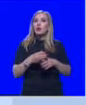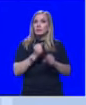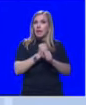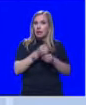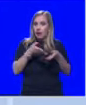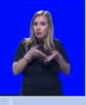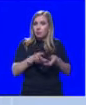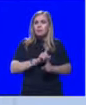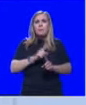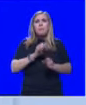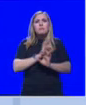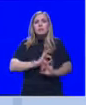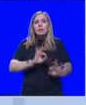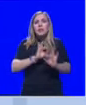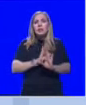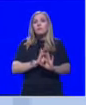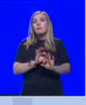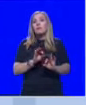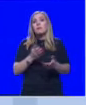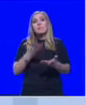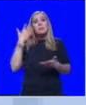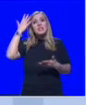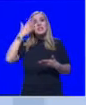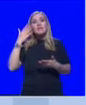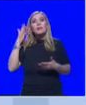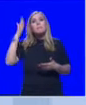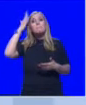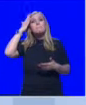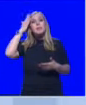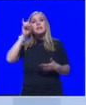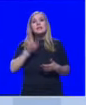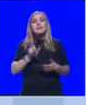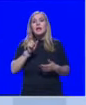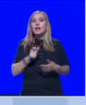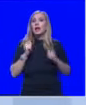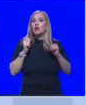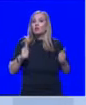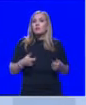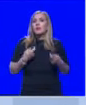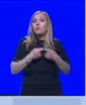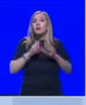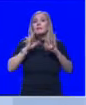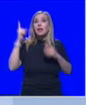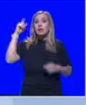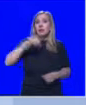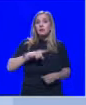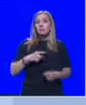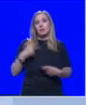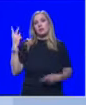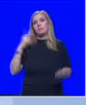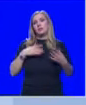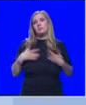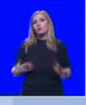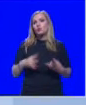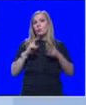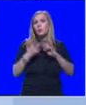нямам никаква представа с какво се занимава министърката на туризма по цял ден. Така че дали е необходима промяна? Да, разбира се. Разбира се, че е необходимо. Борисов